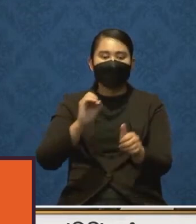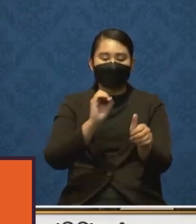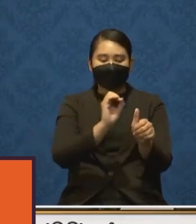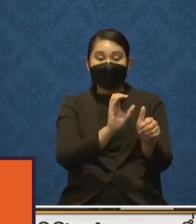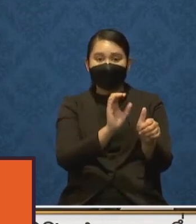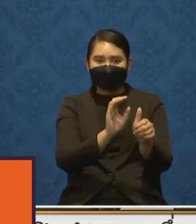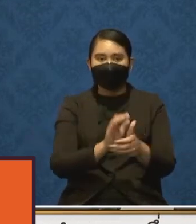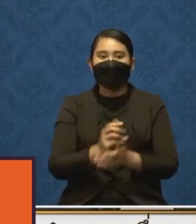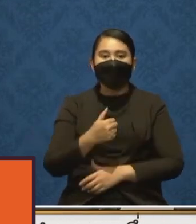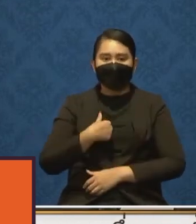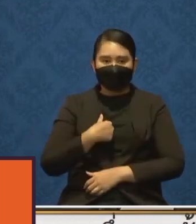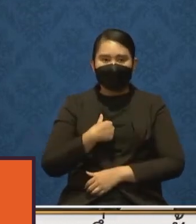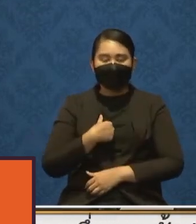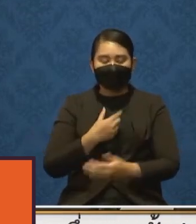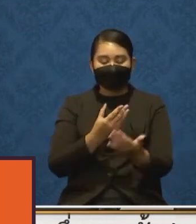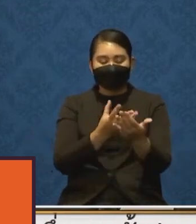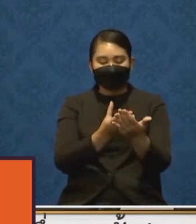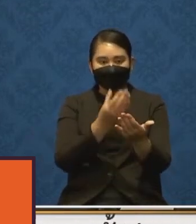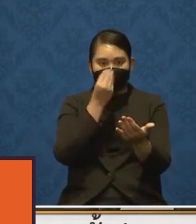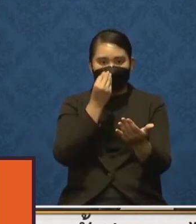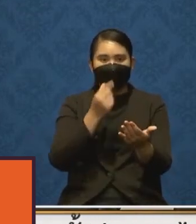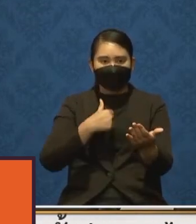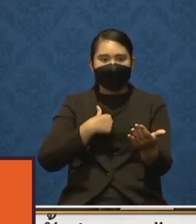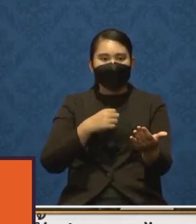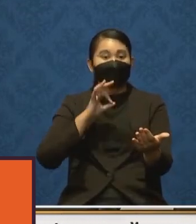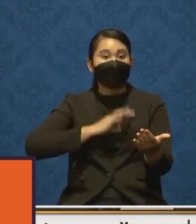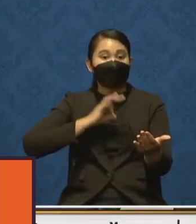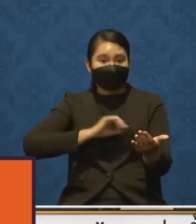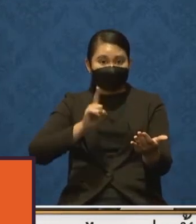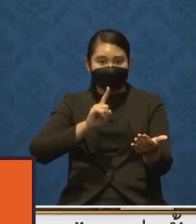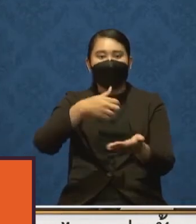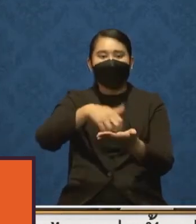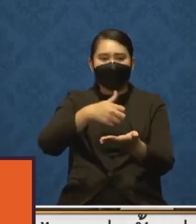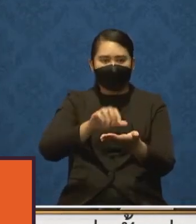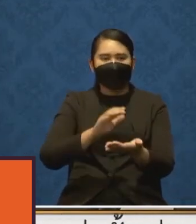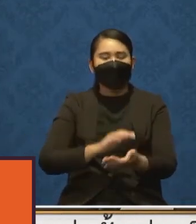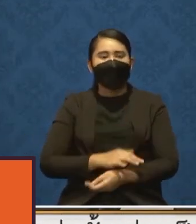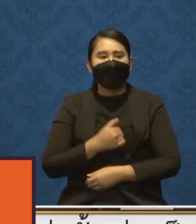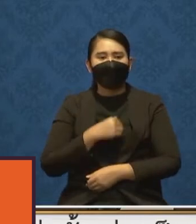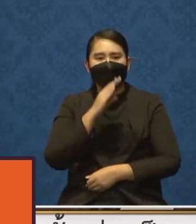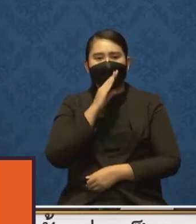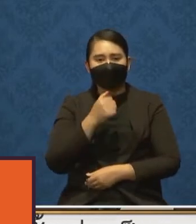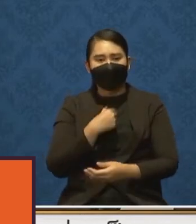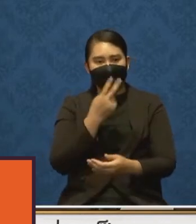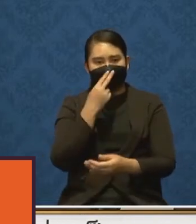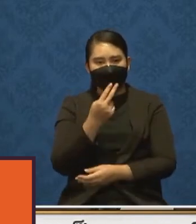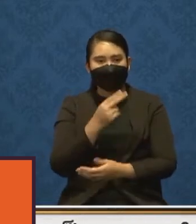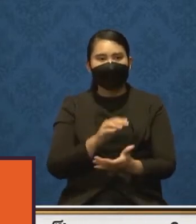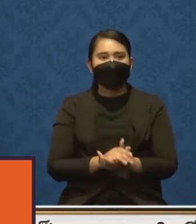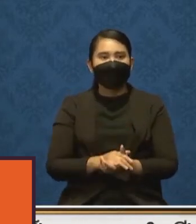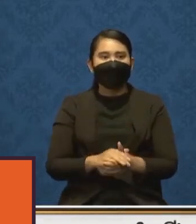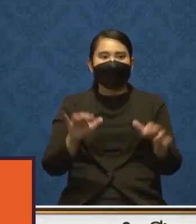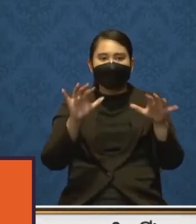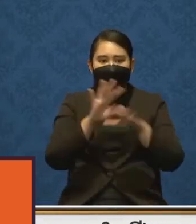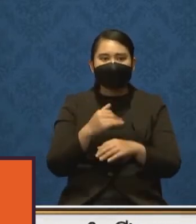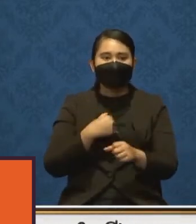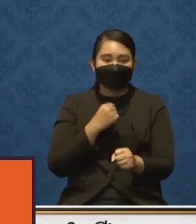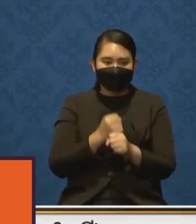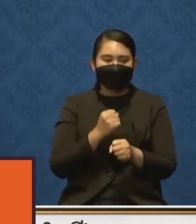สำหรับผมแล้วผมคิดว่าสำหรบผมแล้ว ผมคิดวารรายงานของท่านายงานของท่านถ้าผมเอาใจผมไปนั่งเหมือนกับที่ท่านถ้าผมเอาใจผม ไปนั่งเหกัที่ท่านกำ